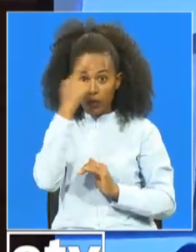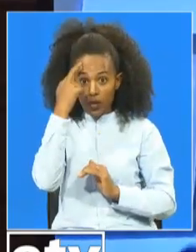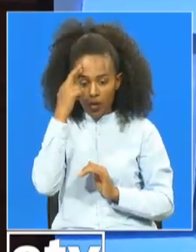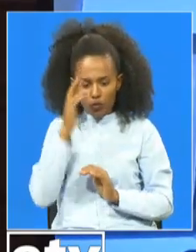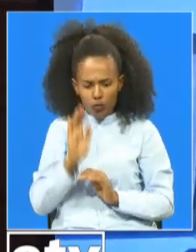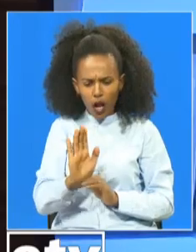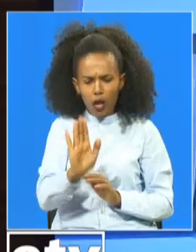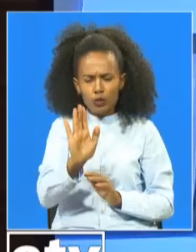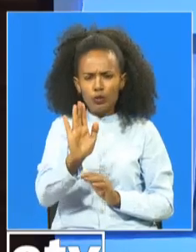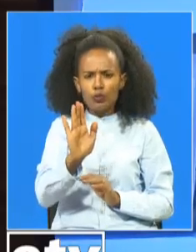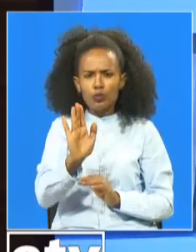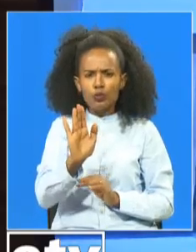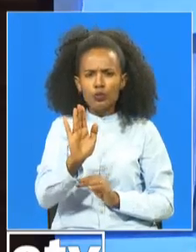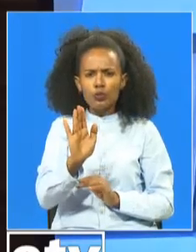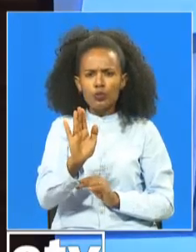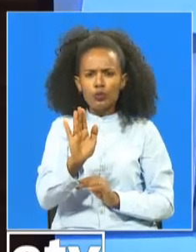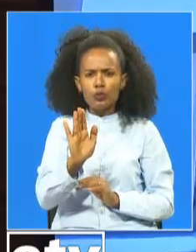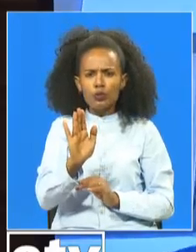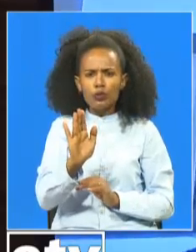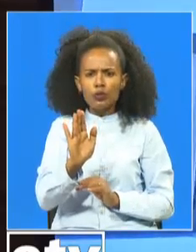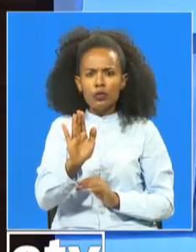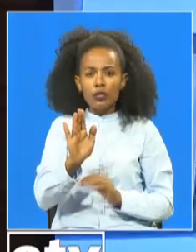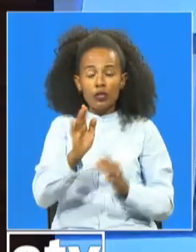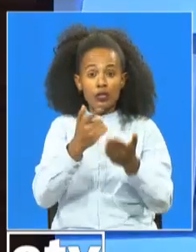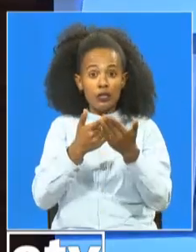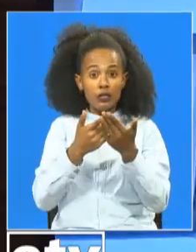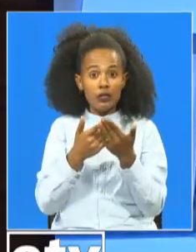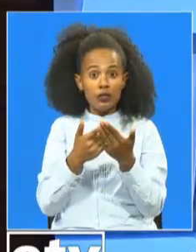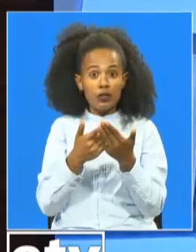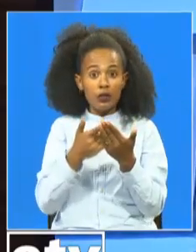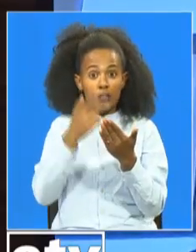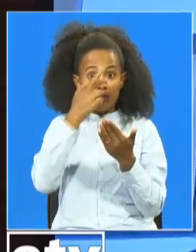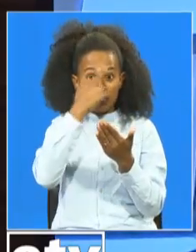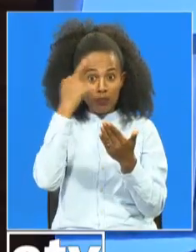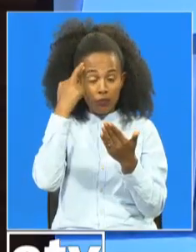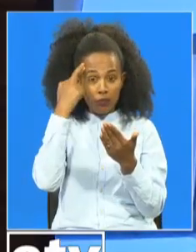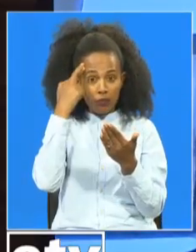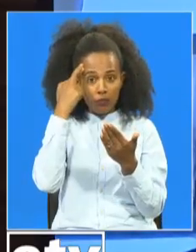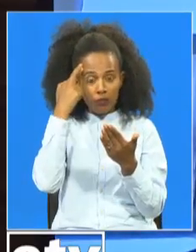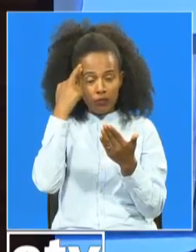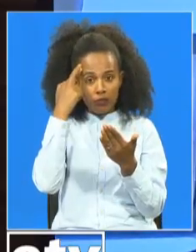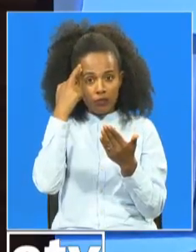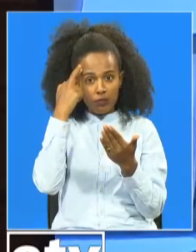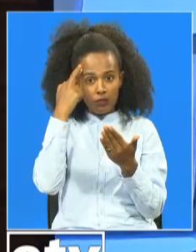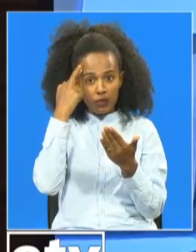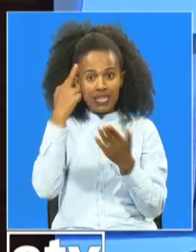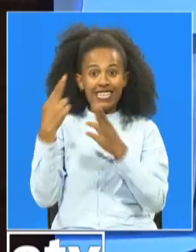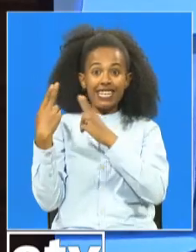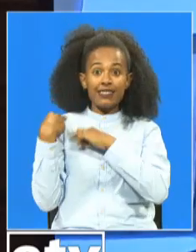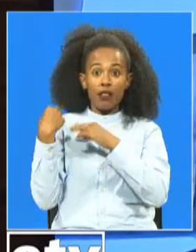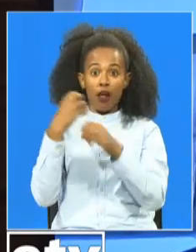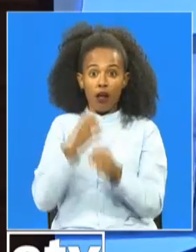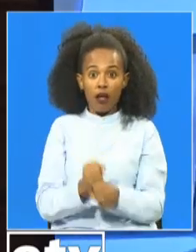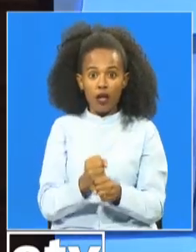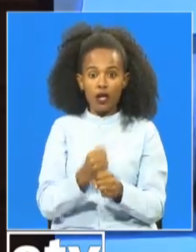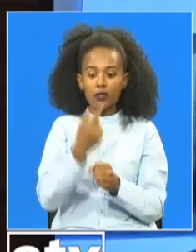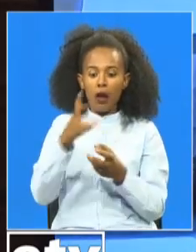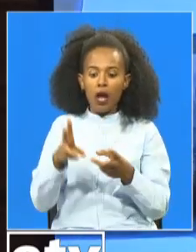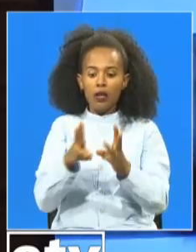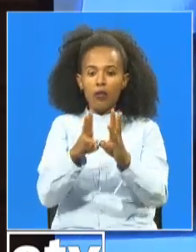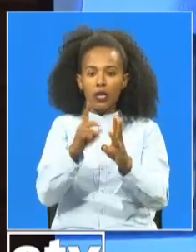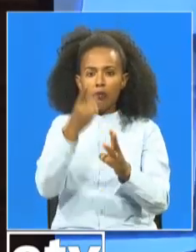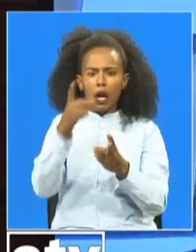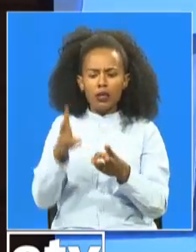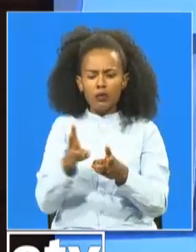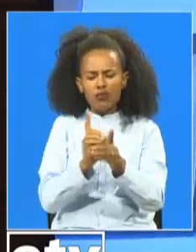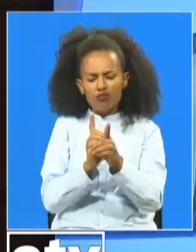ራሱ ሰልፍ ኤቪደንት ስለሆነ ነው። ምክንያቱም የስልጣን አያያዝ በአንድ መንገድ እና በአንድ